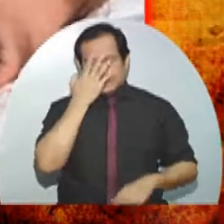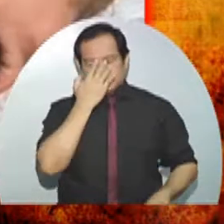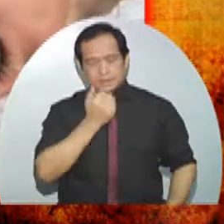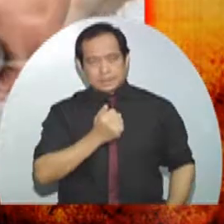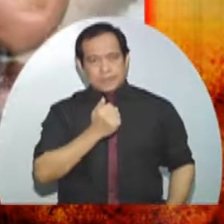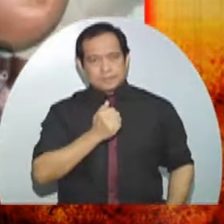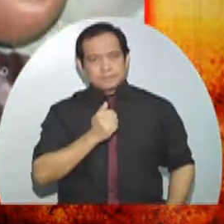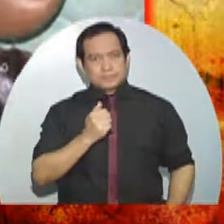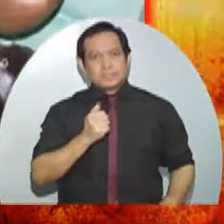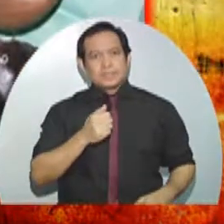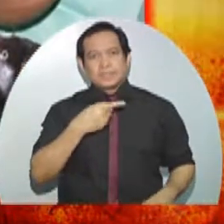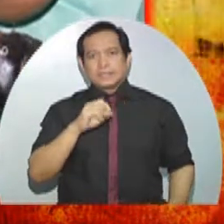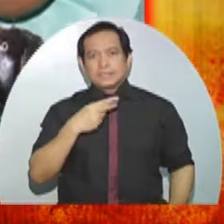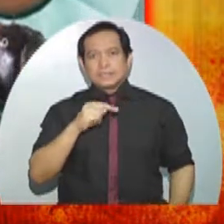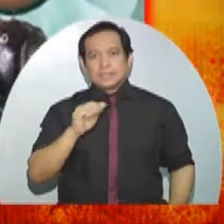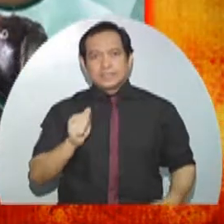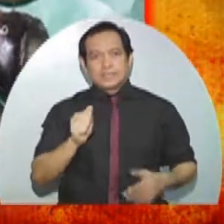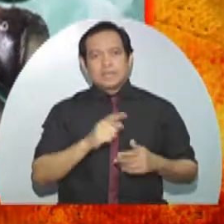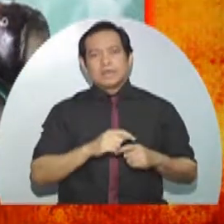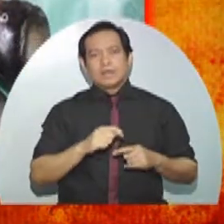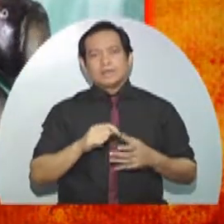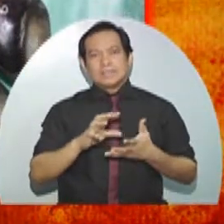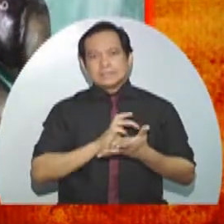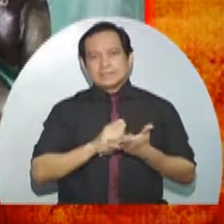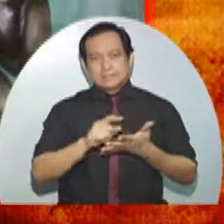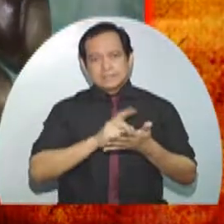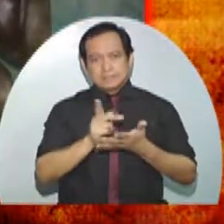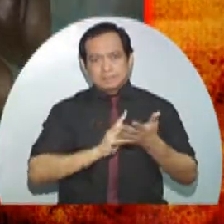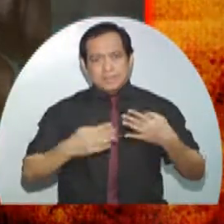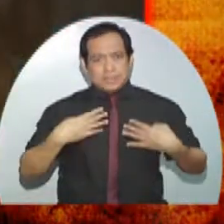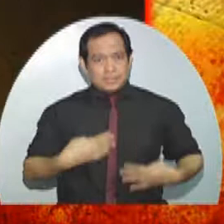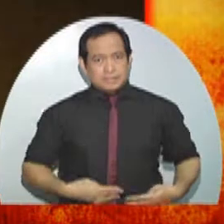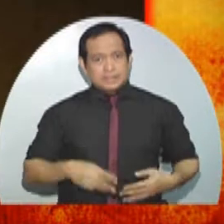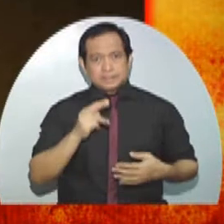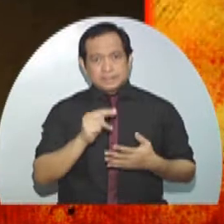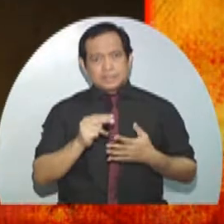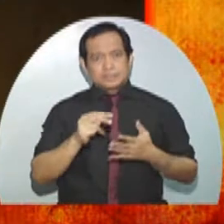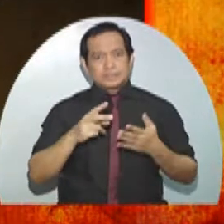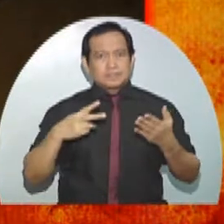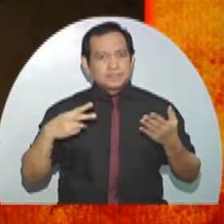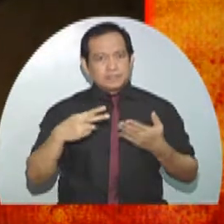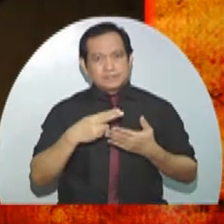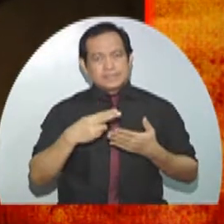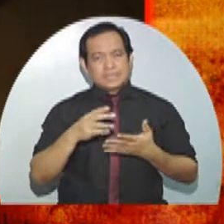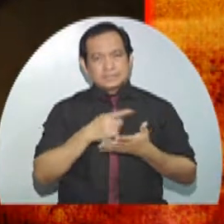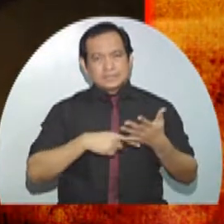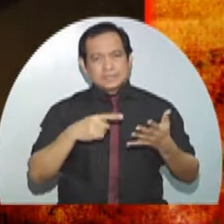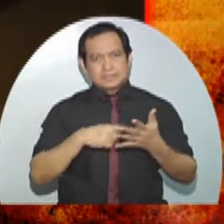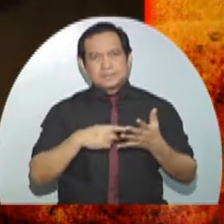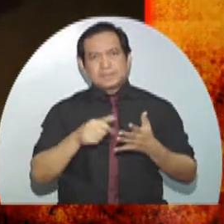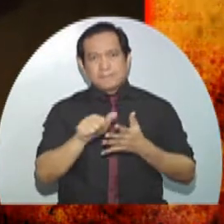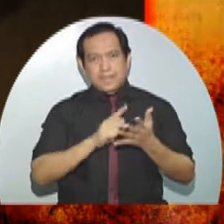pagtulog, gangrena o pagkabulok ng parte ng katawan. Kailangan putulin ang parte na apektado ng